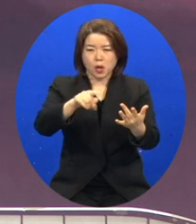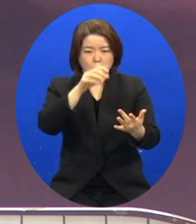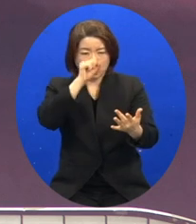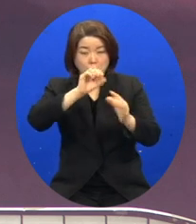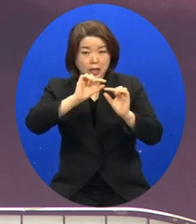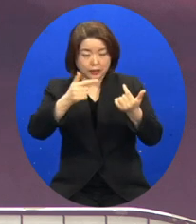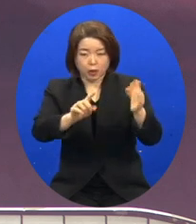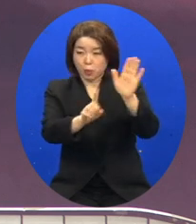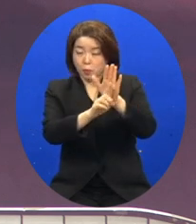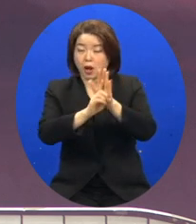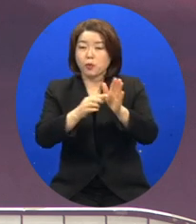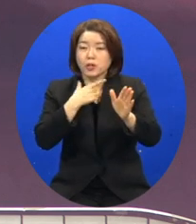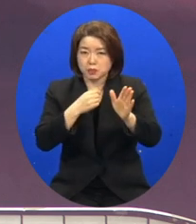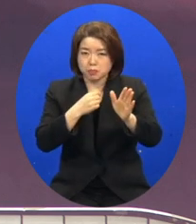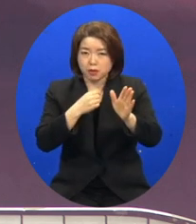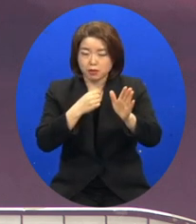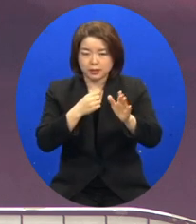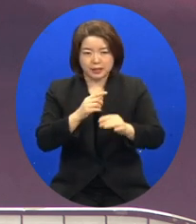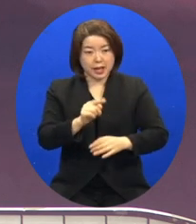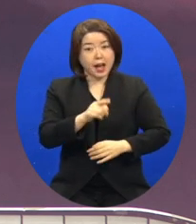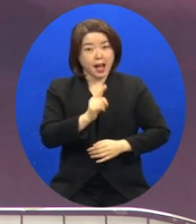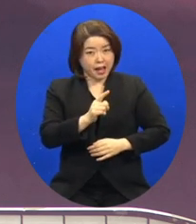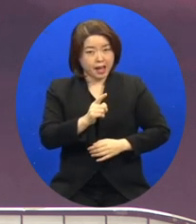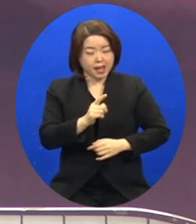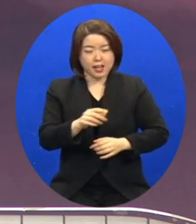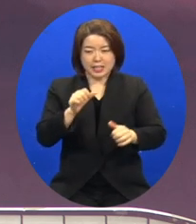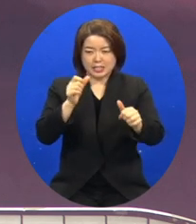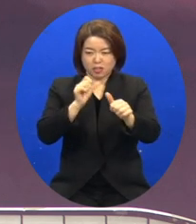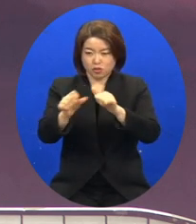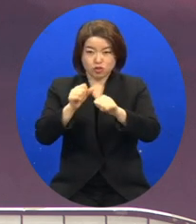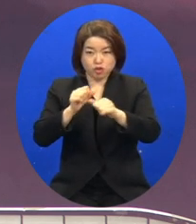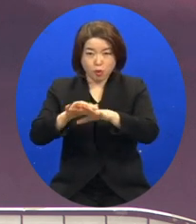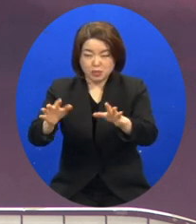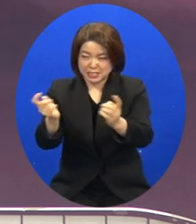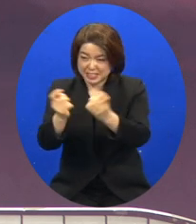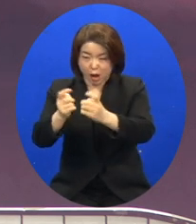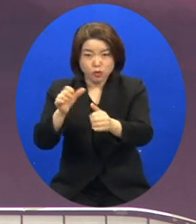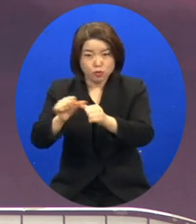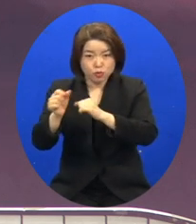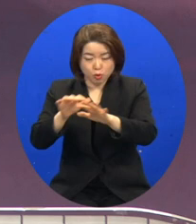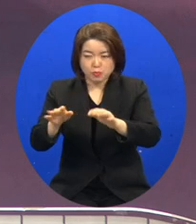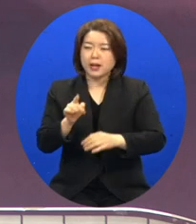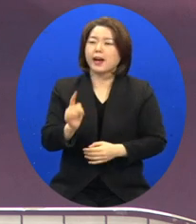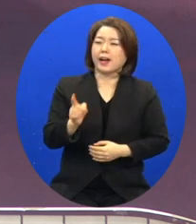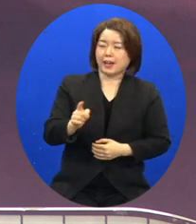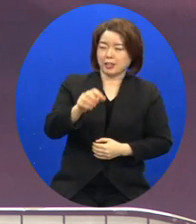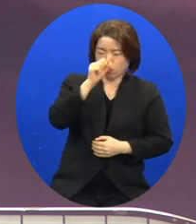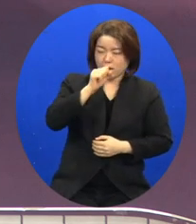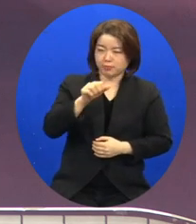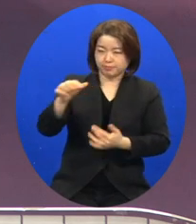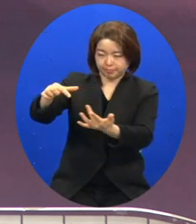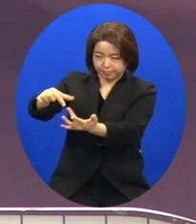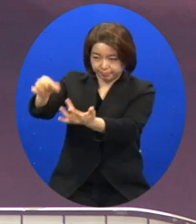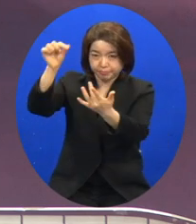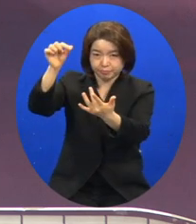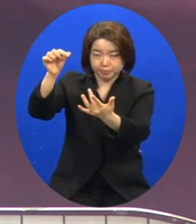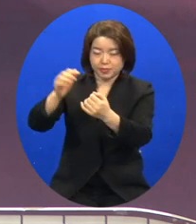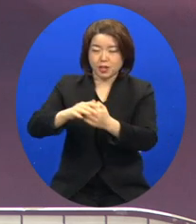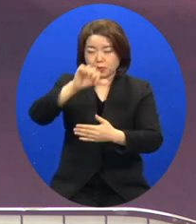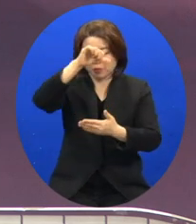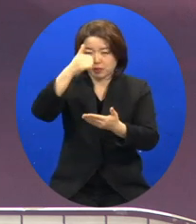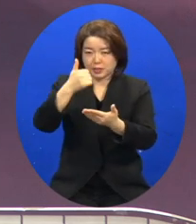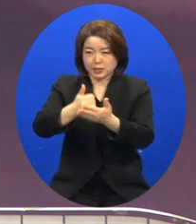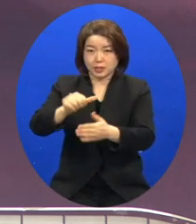그 싸우기로 소문난 교외 소문을 들었어요 아저 교회가 딱 이구나 그래서 그 규 에 장로 5분을